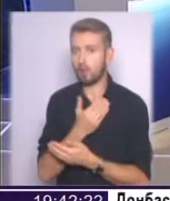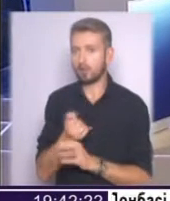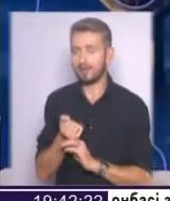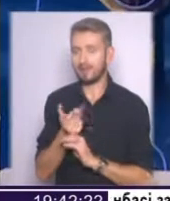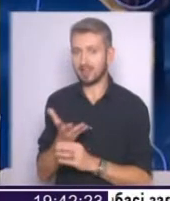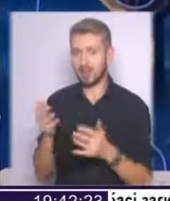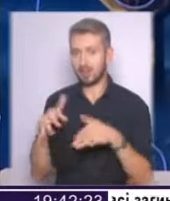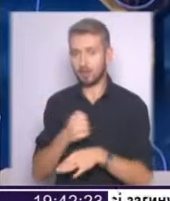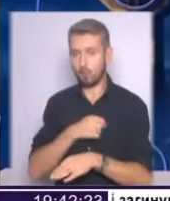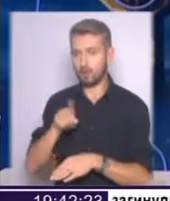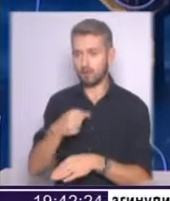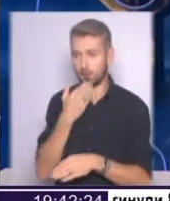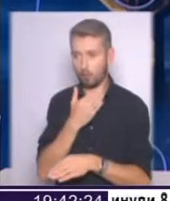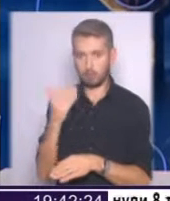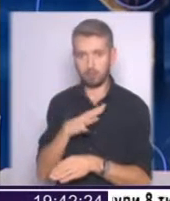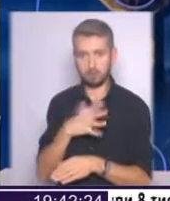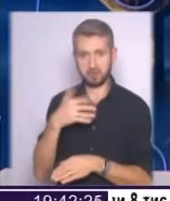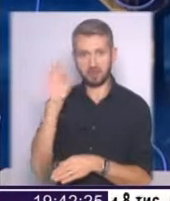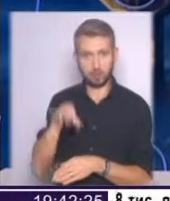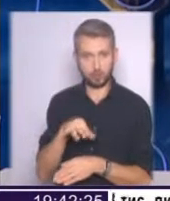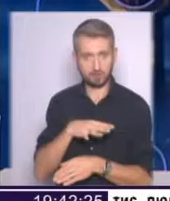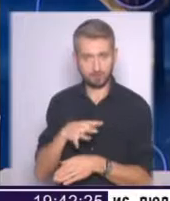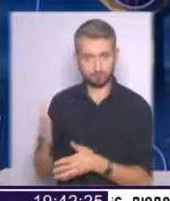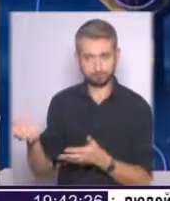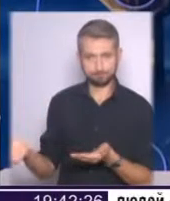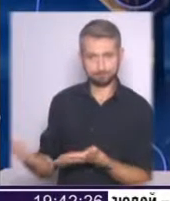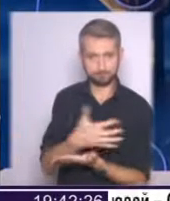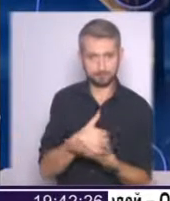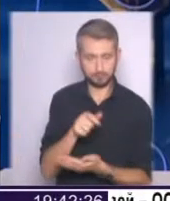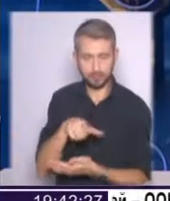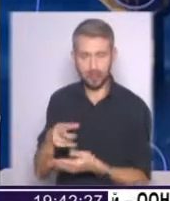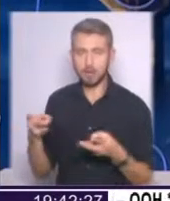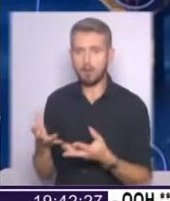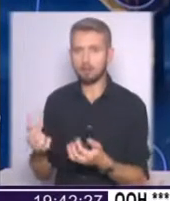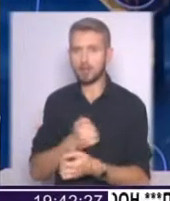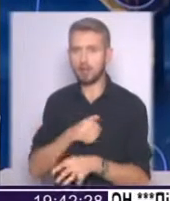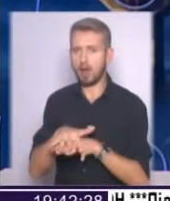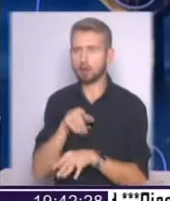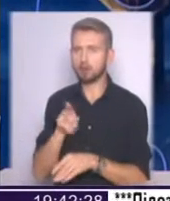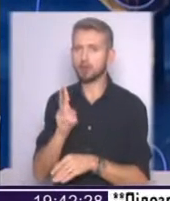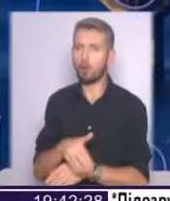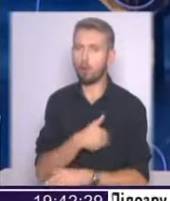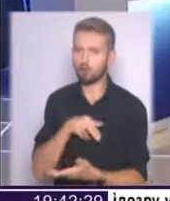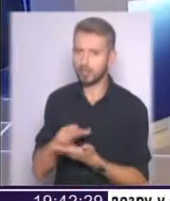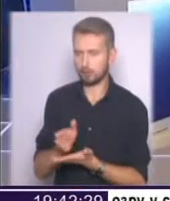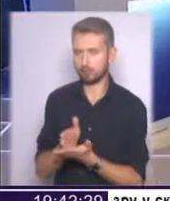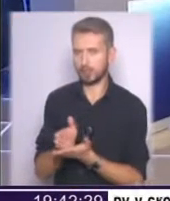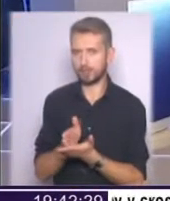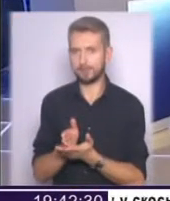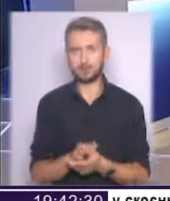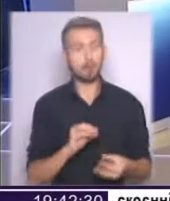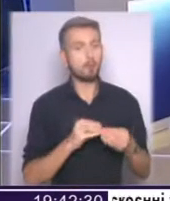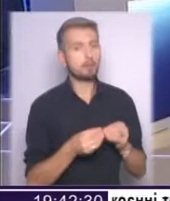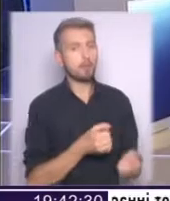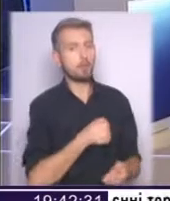була виконана тільки на 50%. Тобто треба брати до армії тих, хто хоче йти і хто хоче служити. Проблема